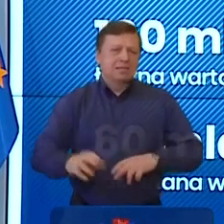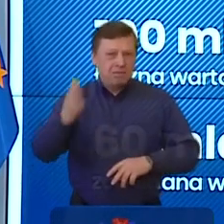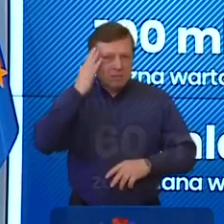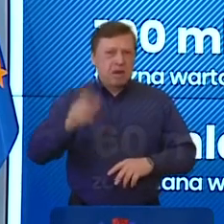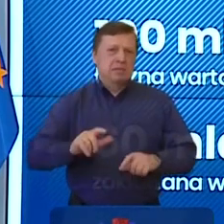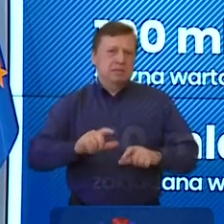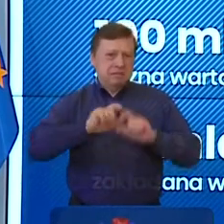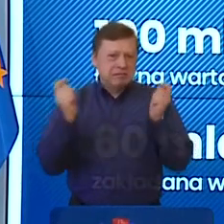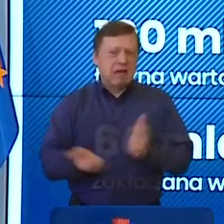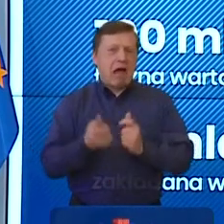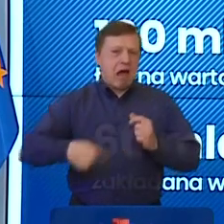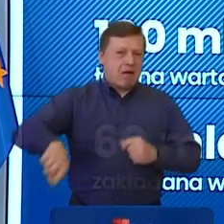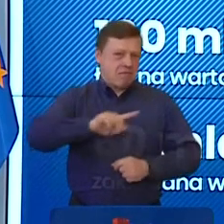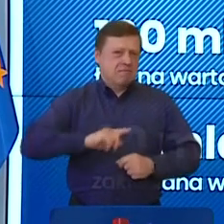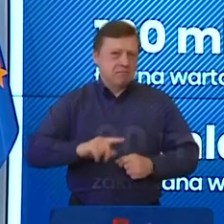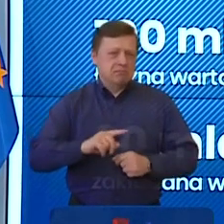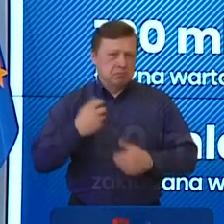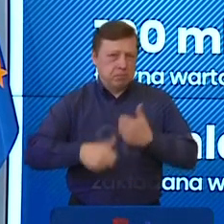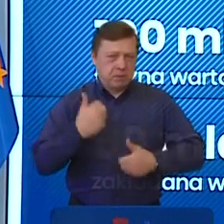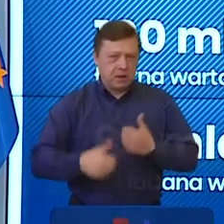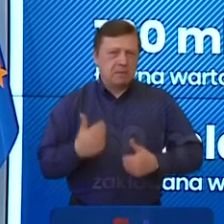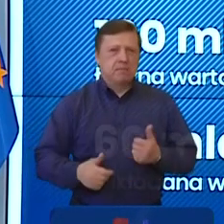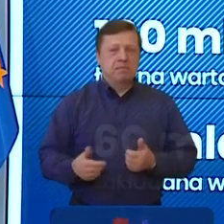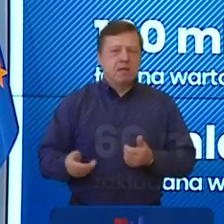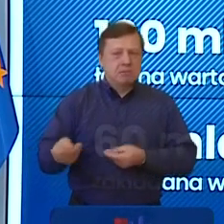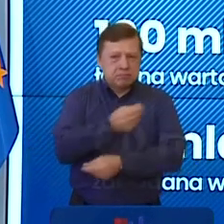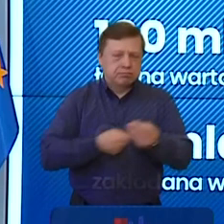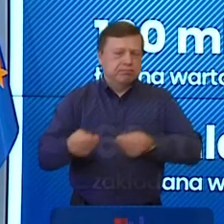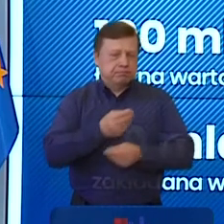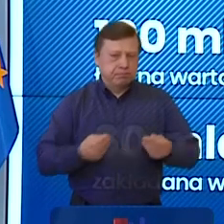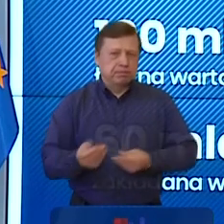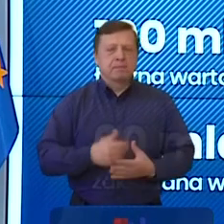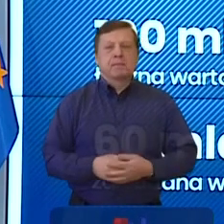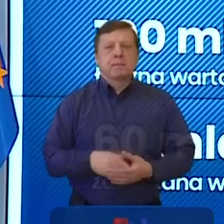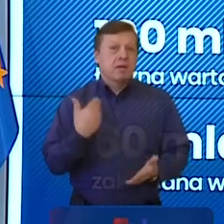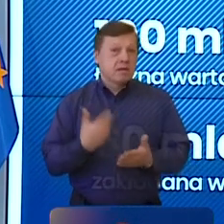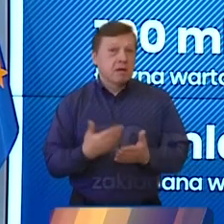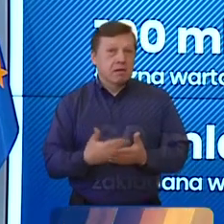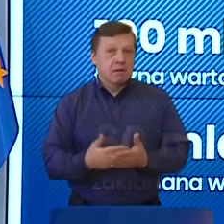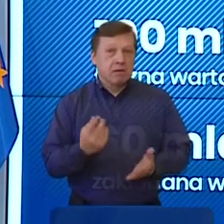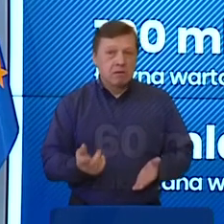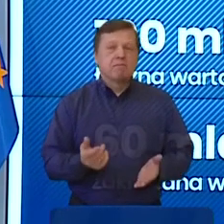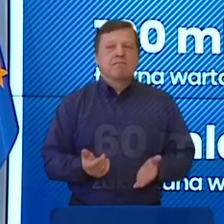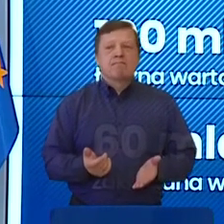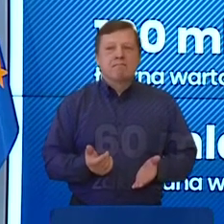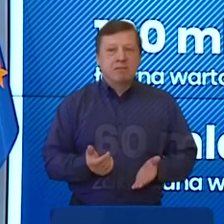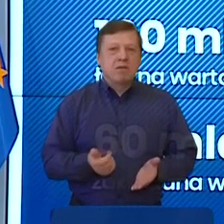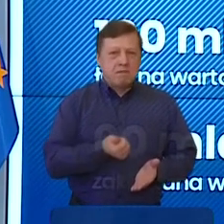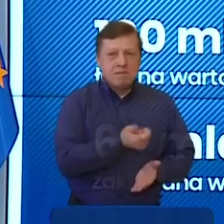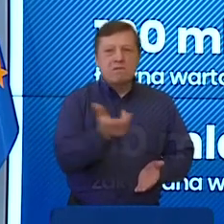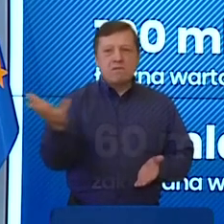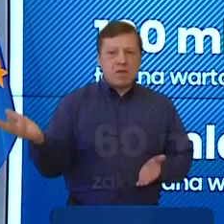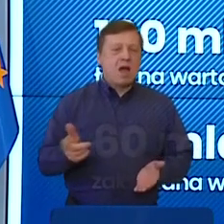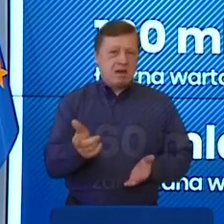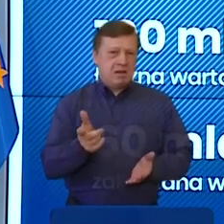i poprzez kanał popytowy i podażowy i w związku z tym na pewno wielka część gospodarki